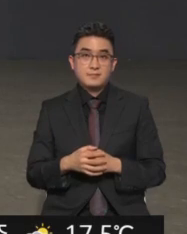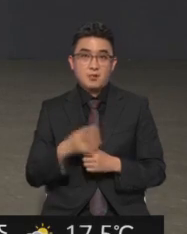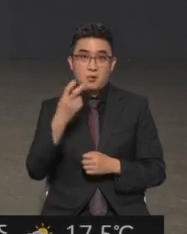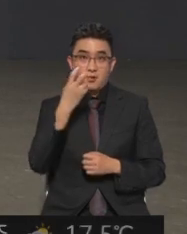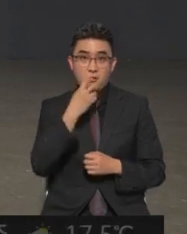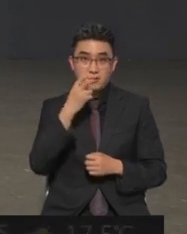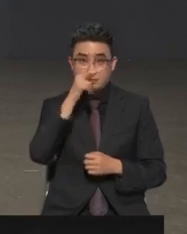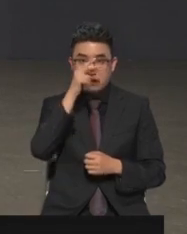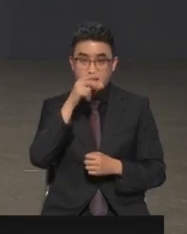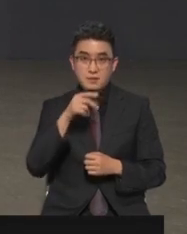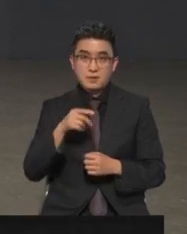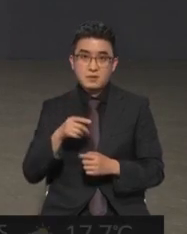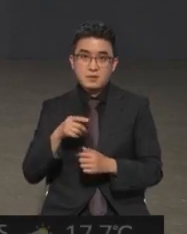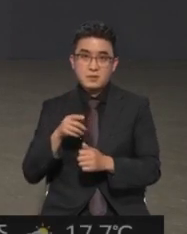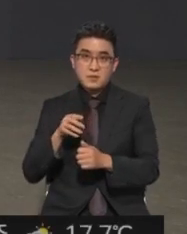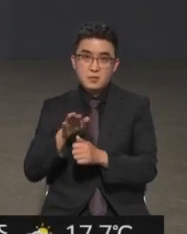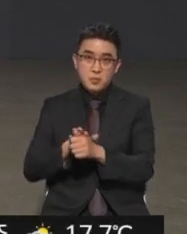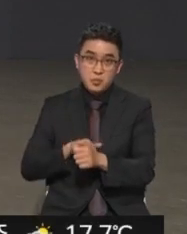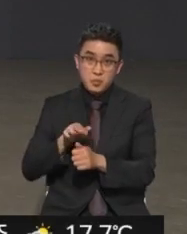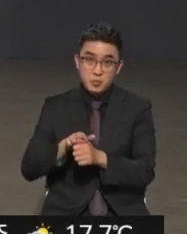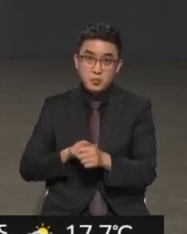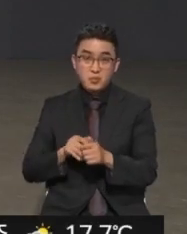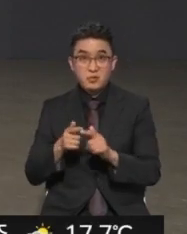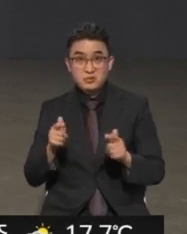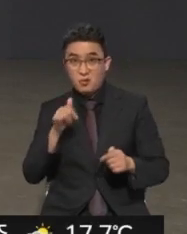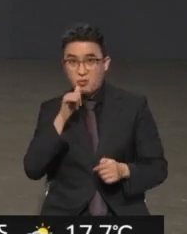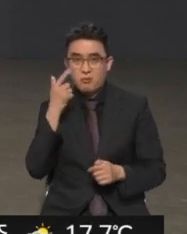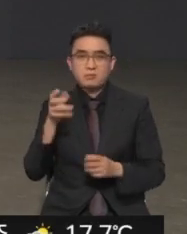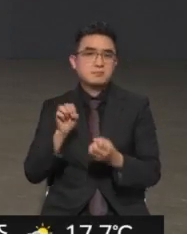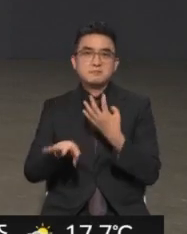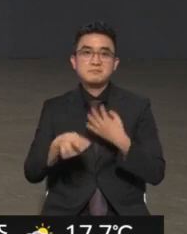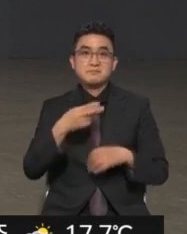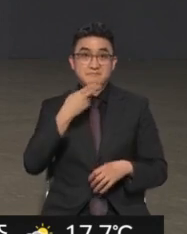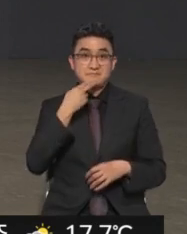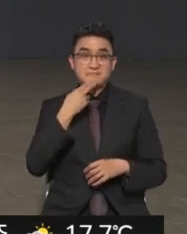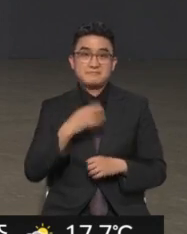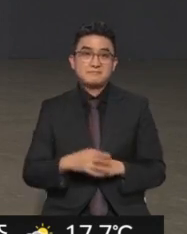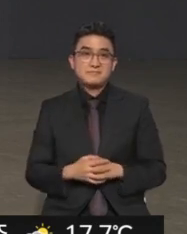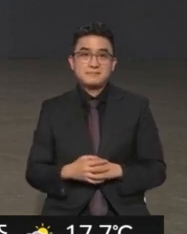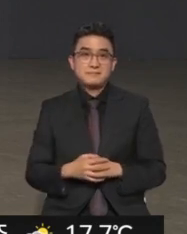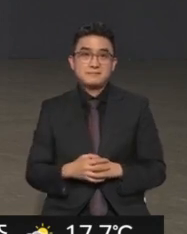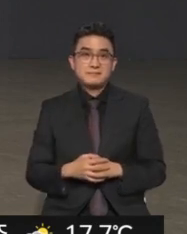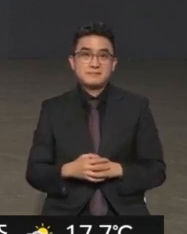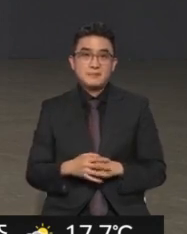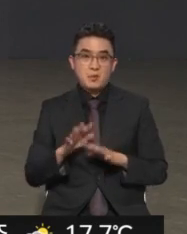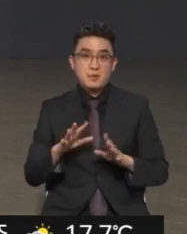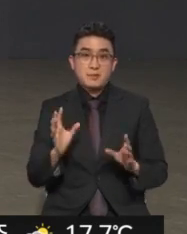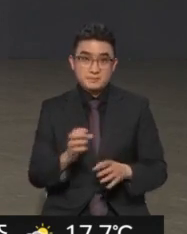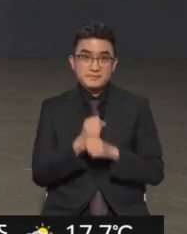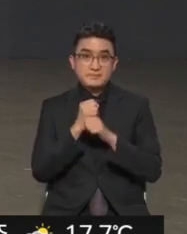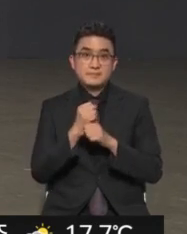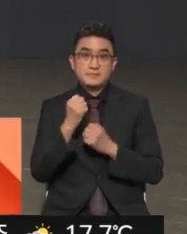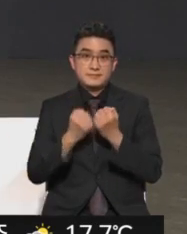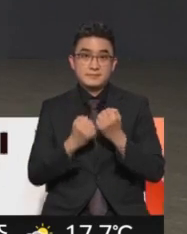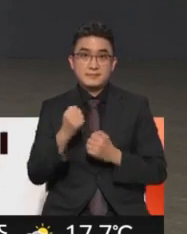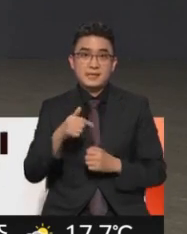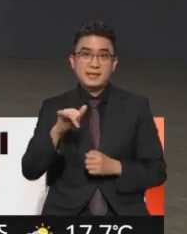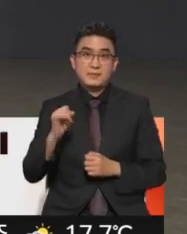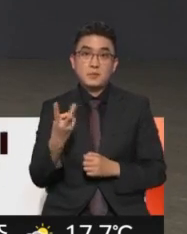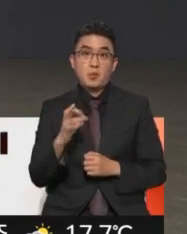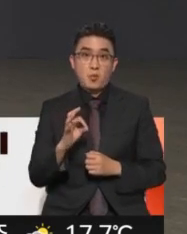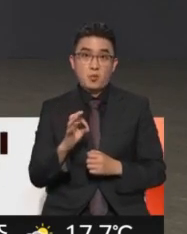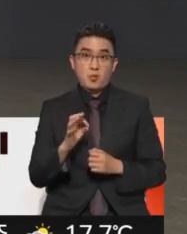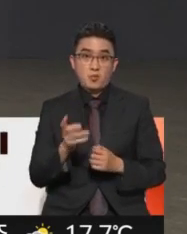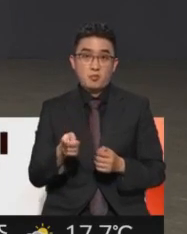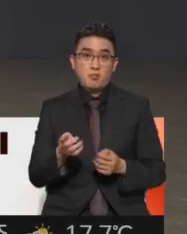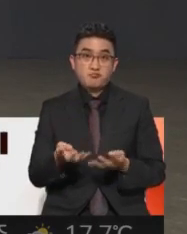검찰의 회유나 압박이 있었냐는 질문에는 답을 하지 않았습니다 들어가서 이야기를 해보도록 하고요 오늘 발제는 이렇게 정리합니다 김용 구속